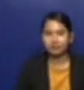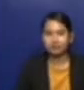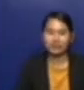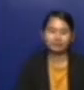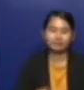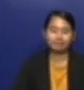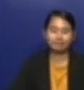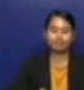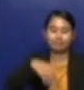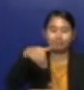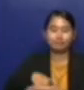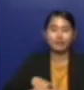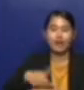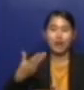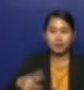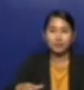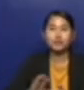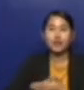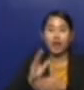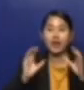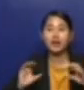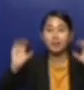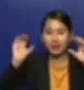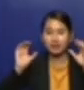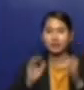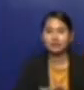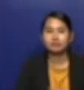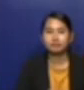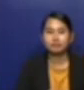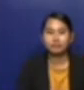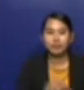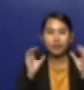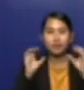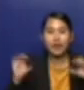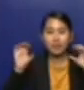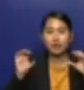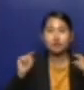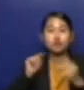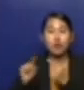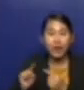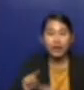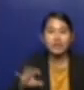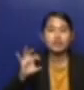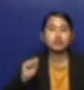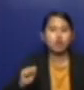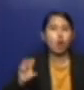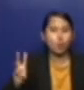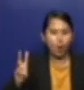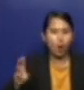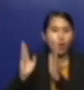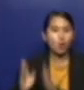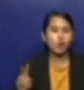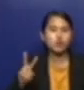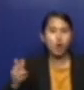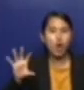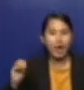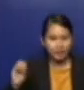คนที่เป็นผู้แทนฝ่ายรัฐบาลที่เขาเรียกว่าสว.มีอยู่แล้ว